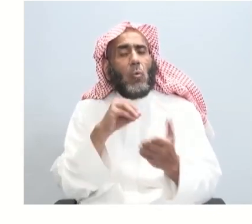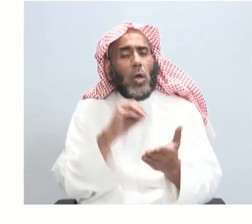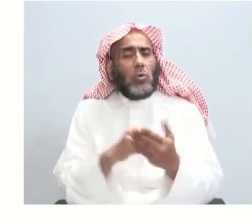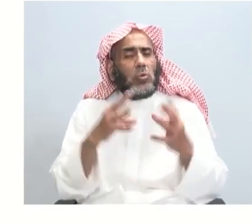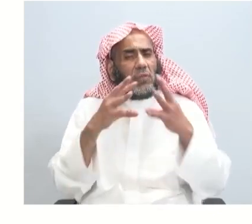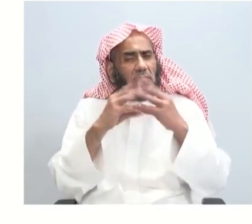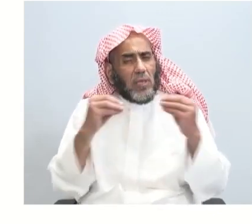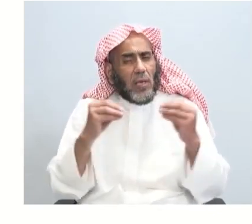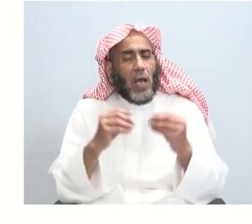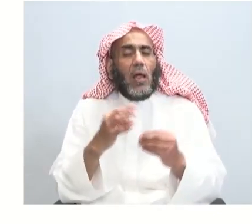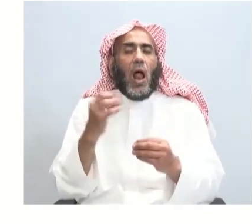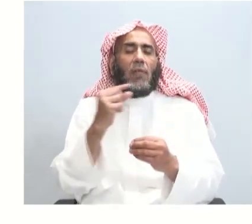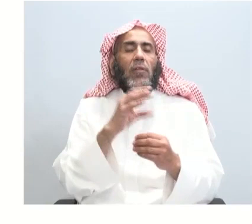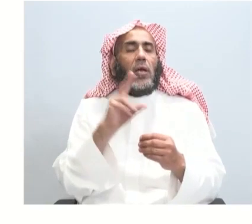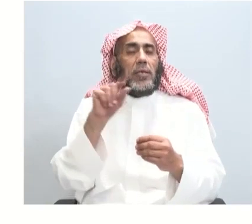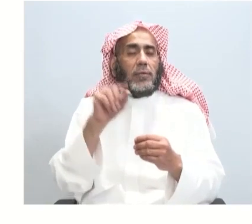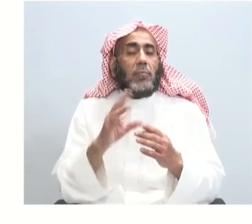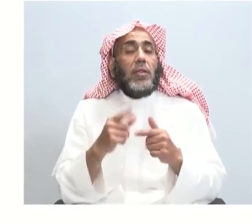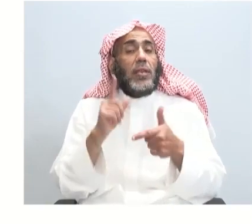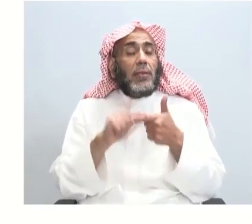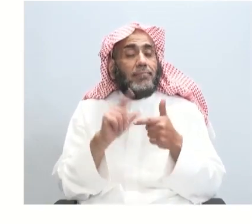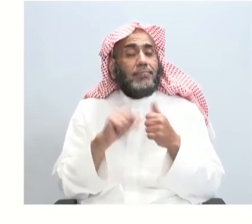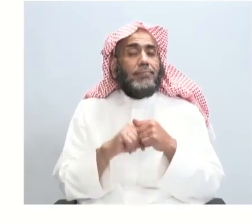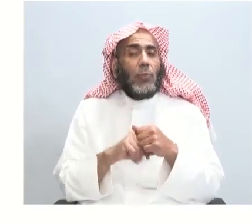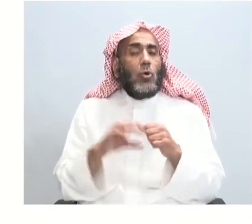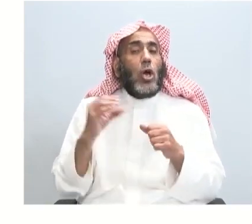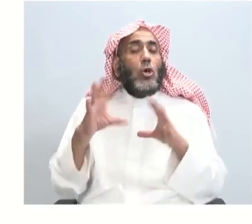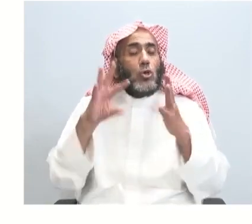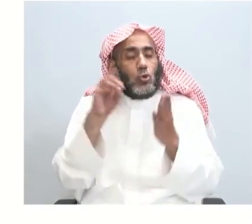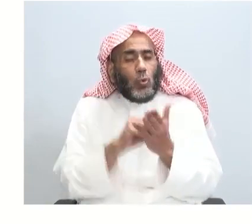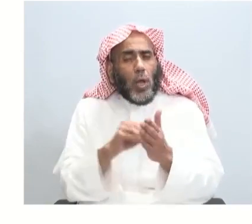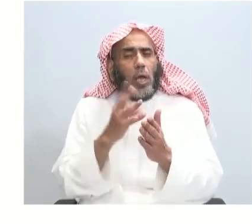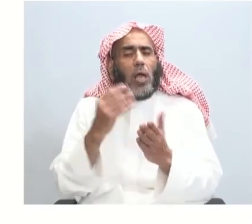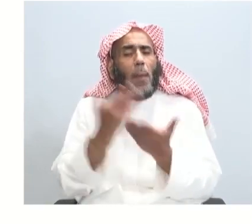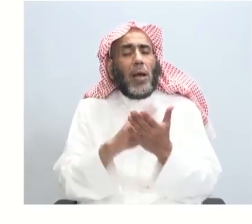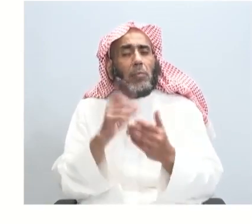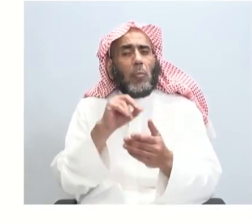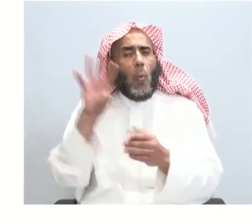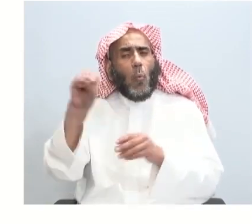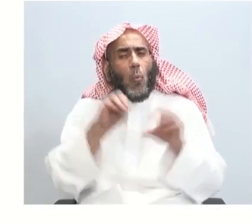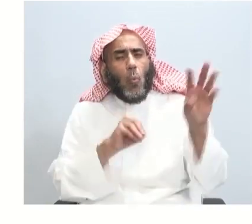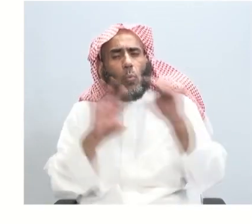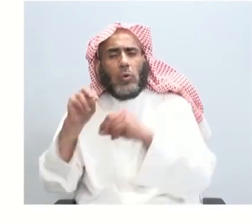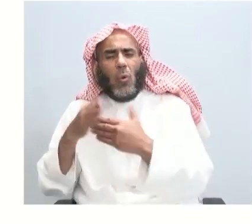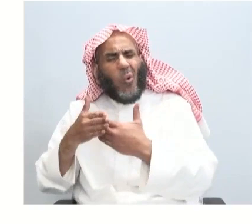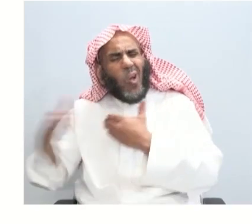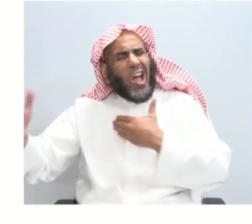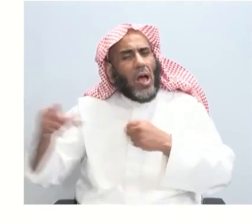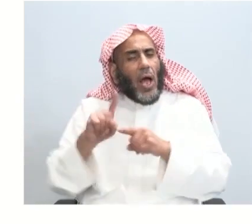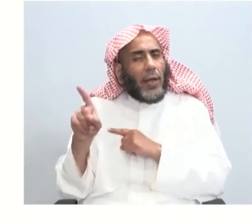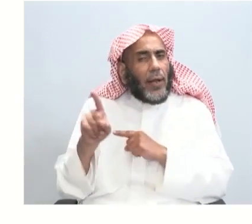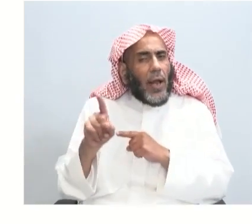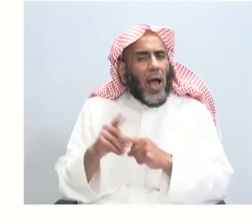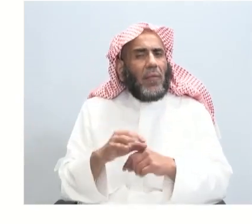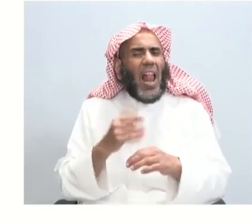تفسير هذا اللفظ. أحسنتم. اثنان، هنا جمعت المعاجم العربية من مصادر نأت بأنفسها